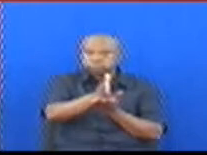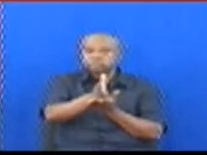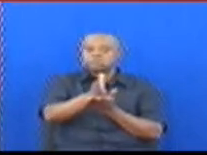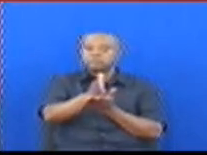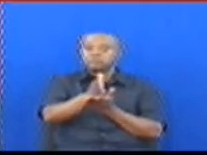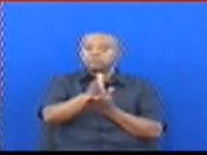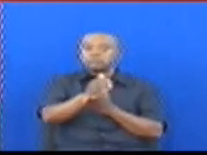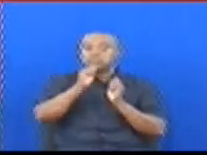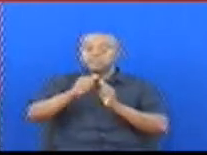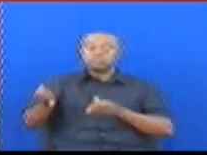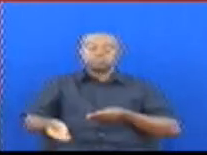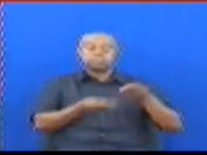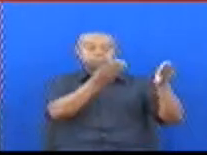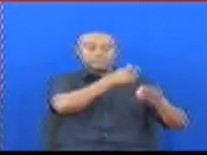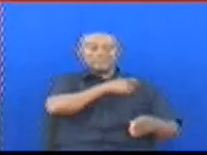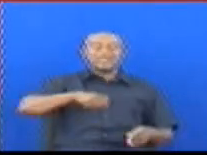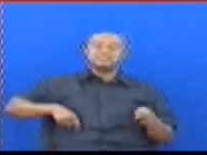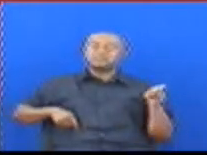kwa rais.